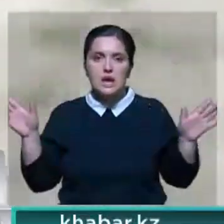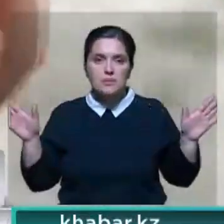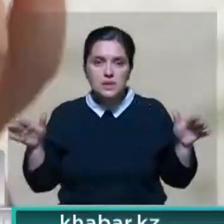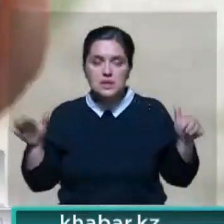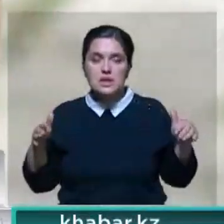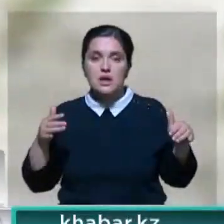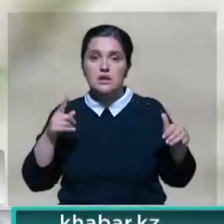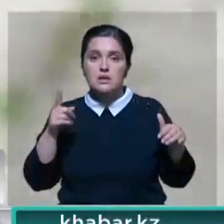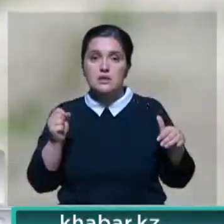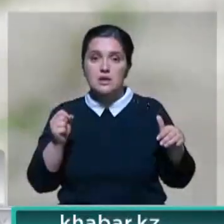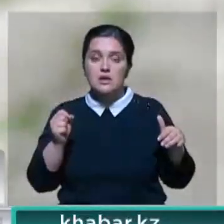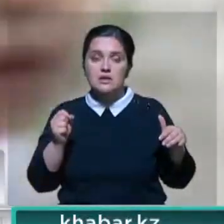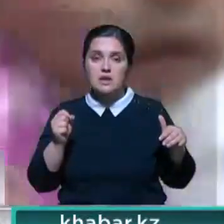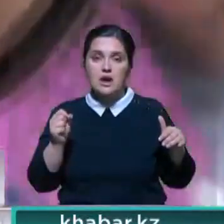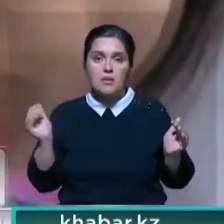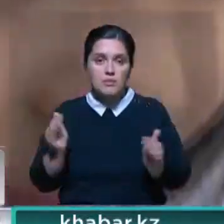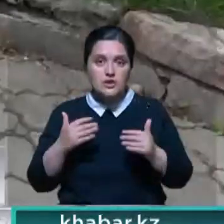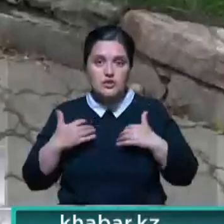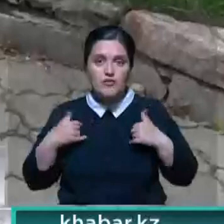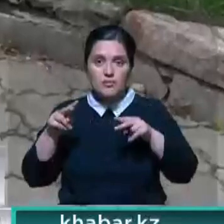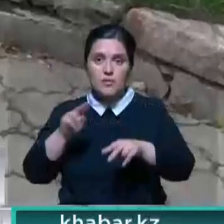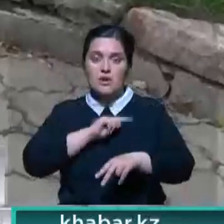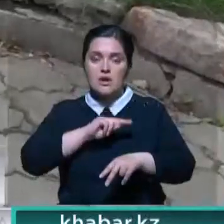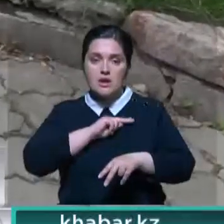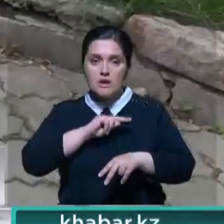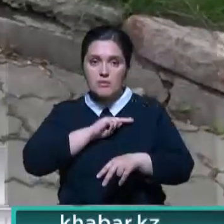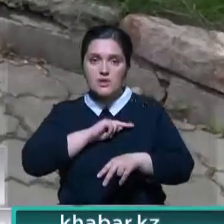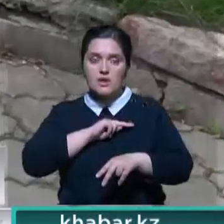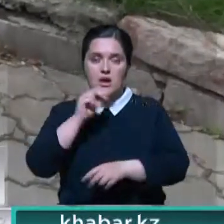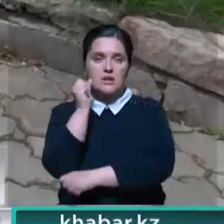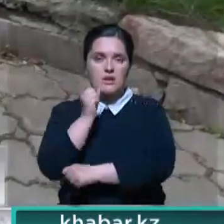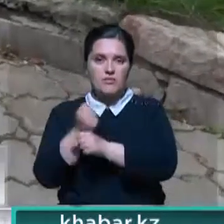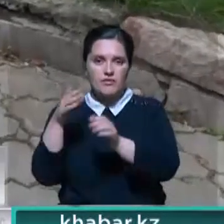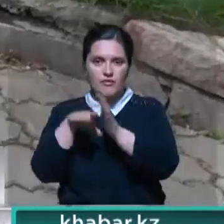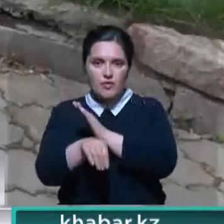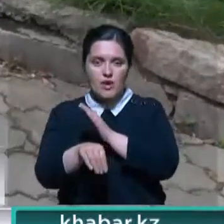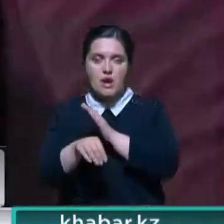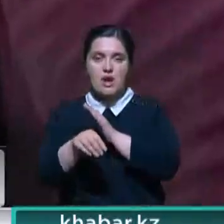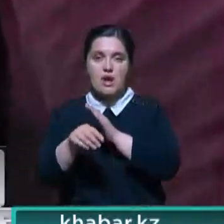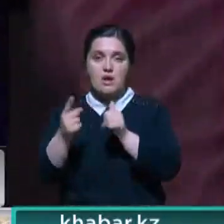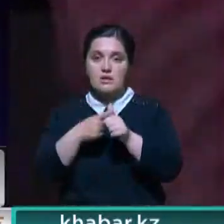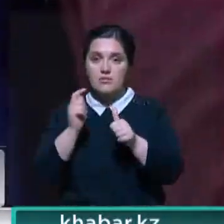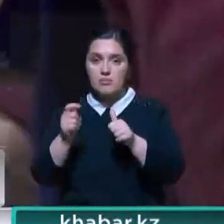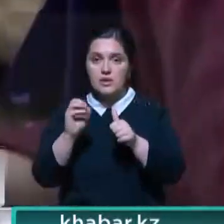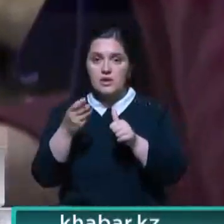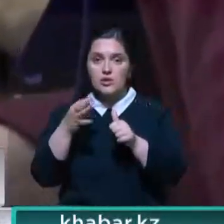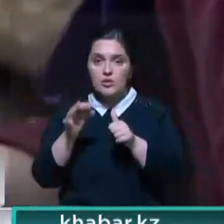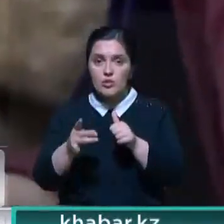неокрепшие дикие птицы. Теперь за малышом присматривают работники оранжереи. Его назвали